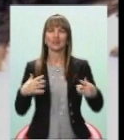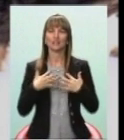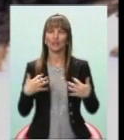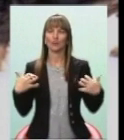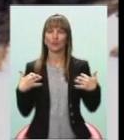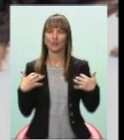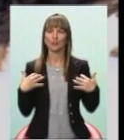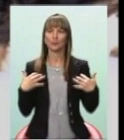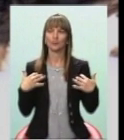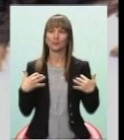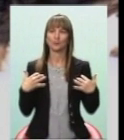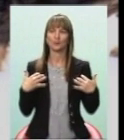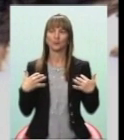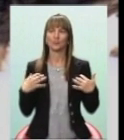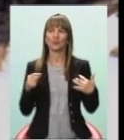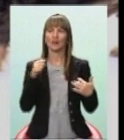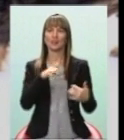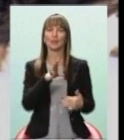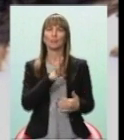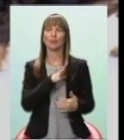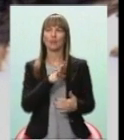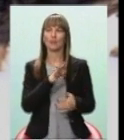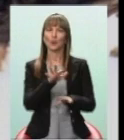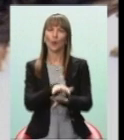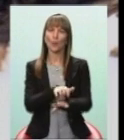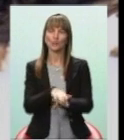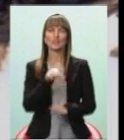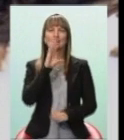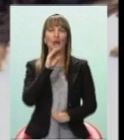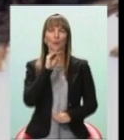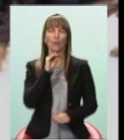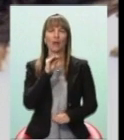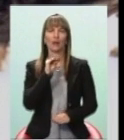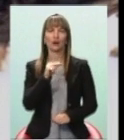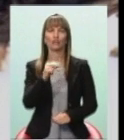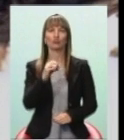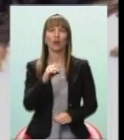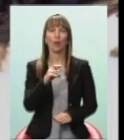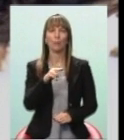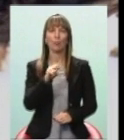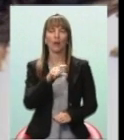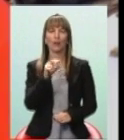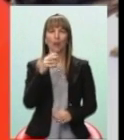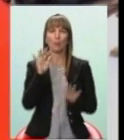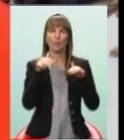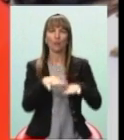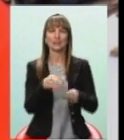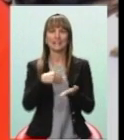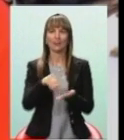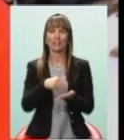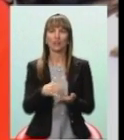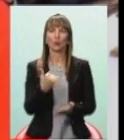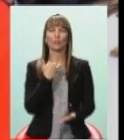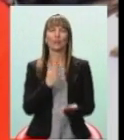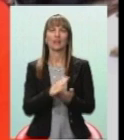животные. Они бывают кошки, собаки, черепахи, морские свинки. Их